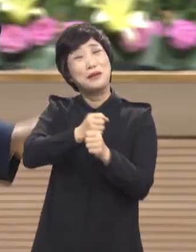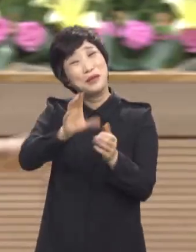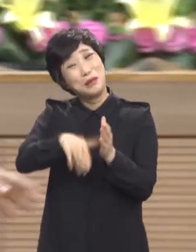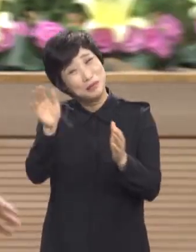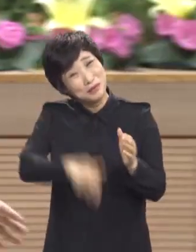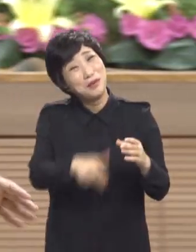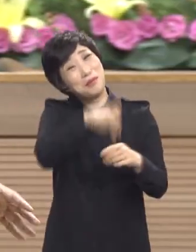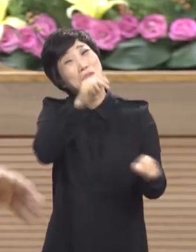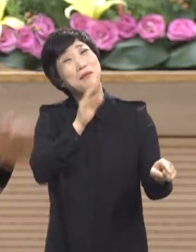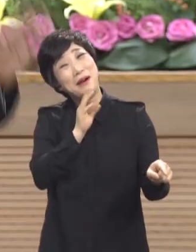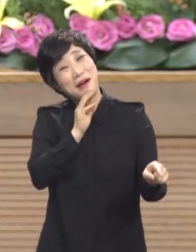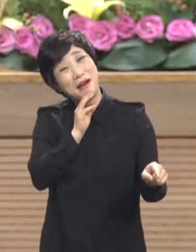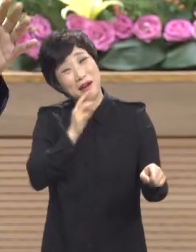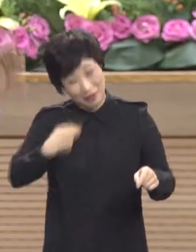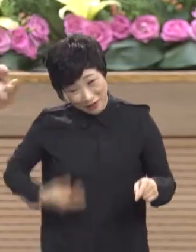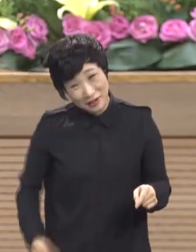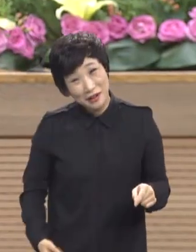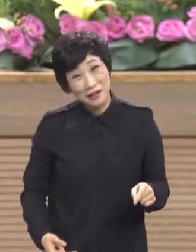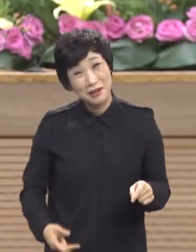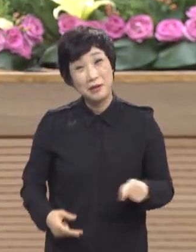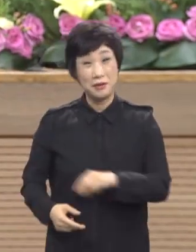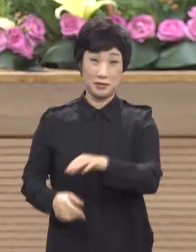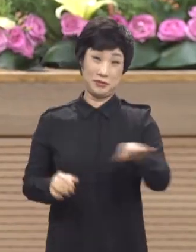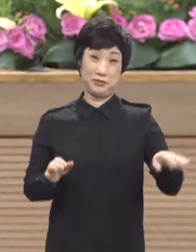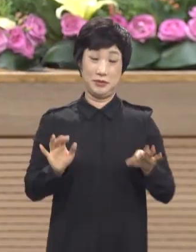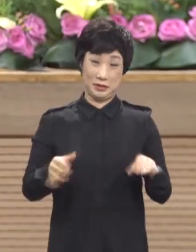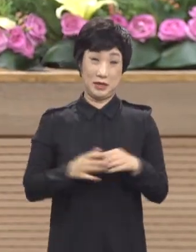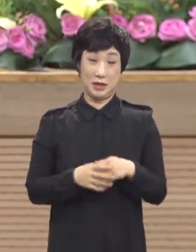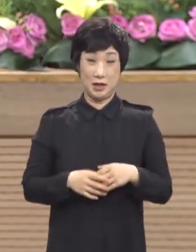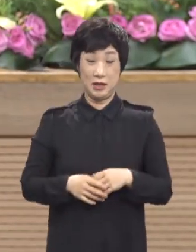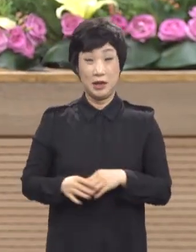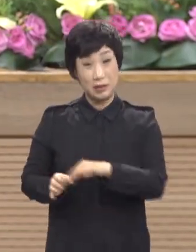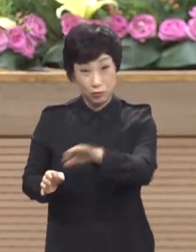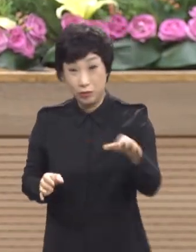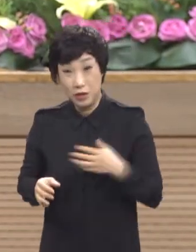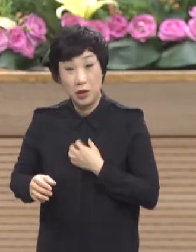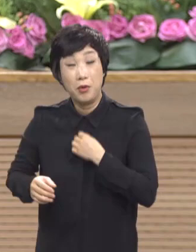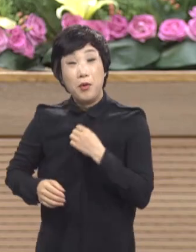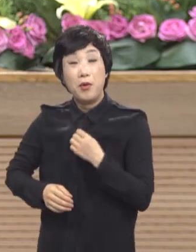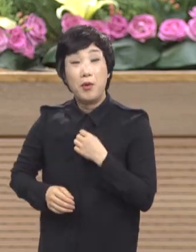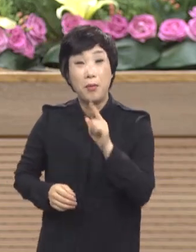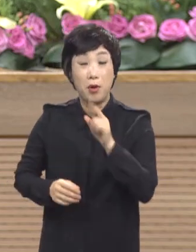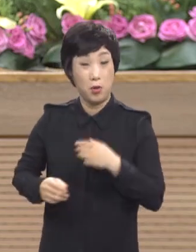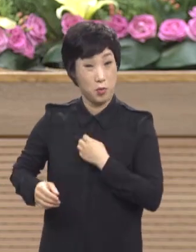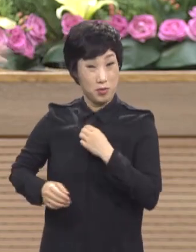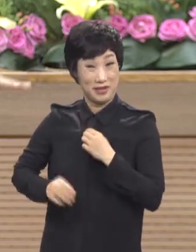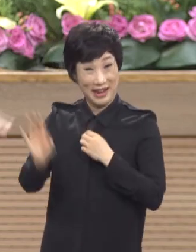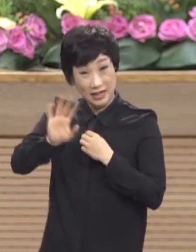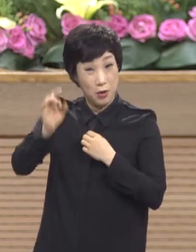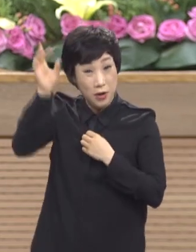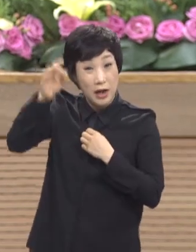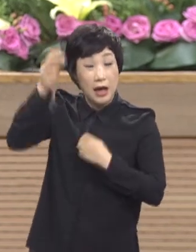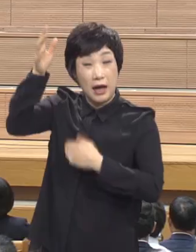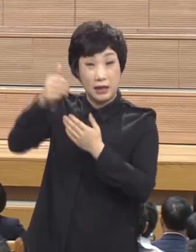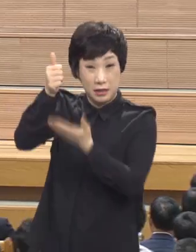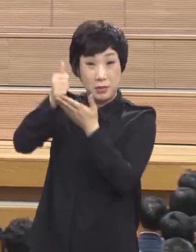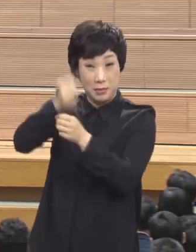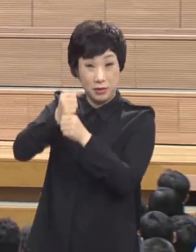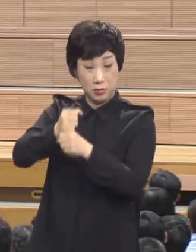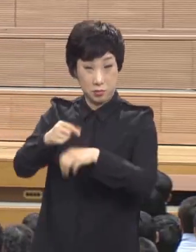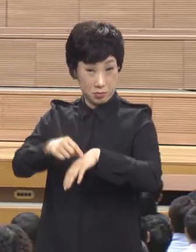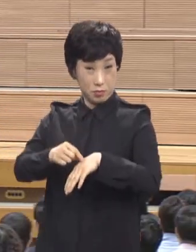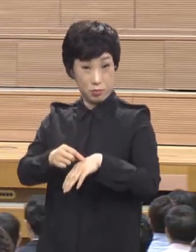그렇잖아. 원래 우리 옷은 이런 의상이 아니라 가죽이요, 이거. 근데 그냥 의상을 어디다 입잖아요, 지금 이렇게.